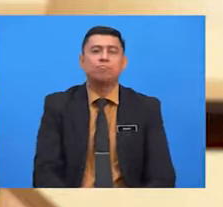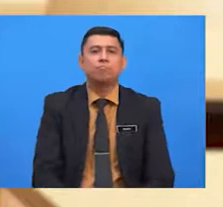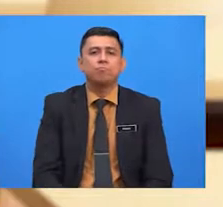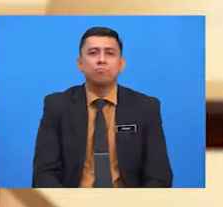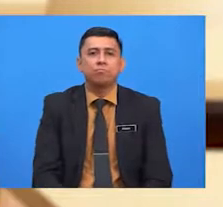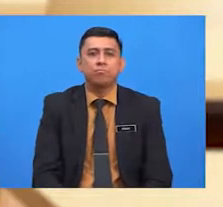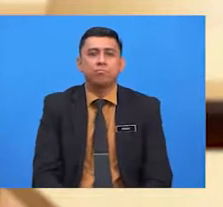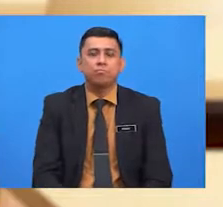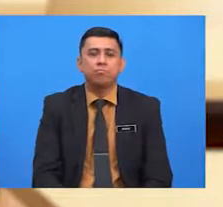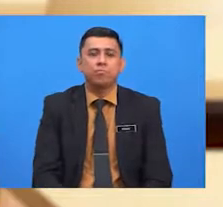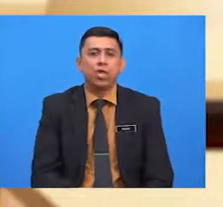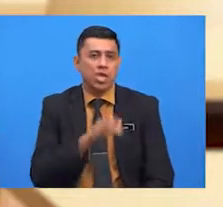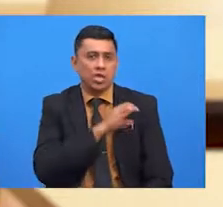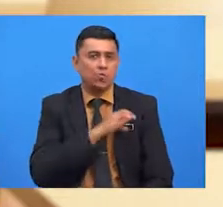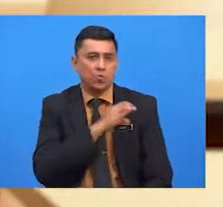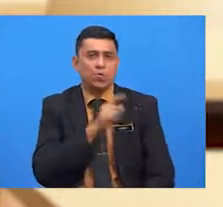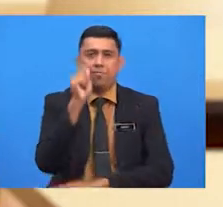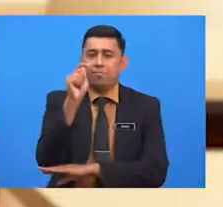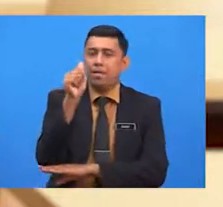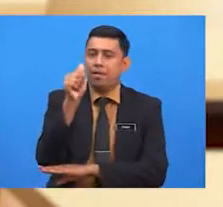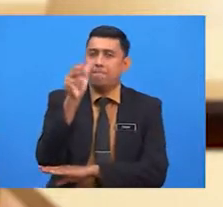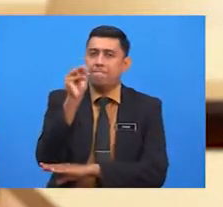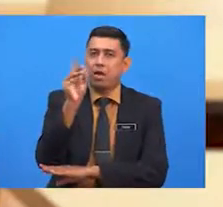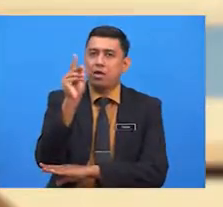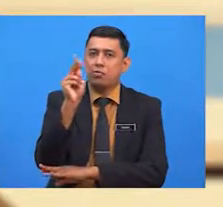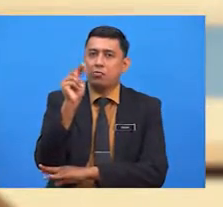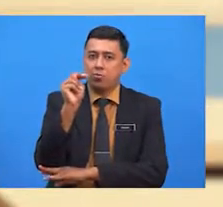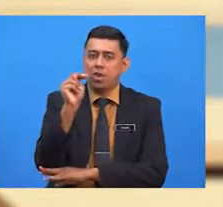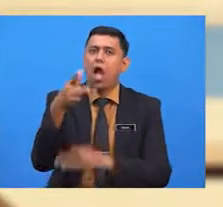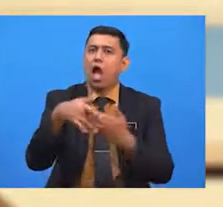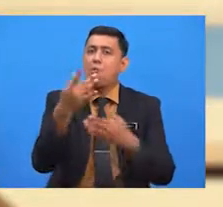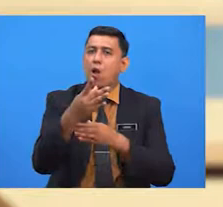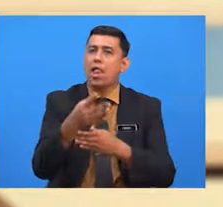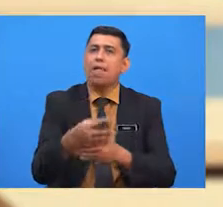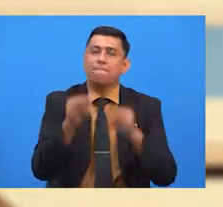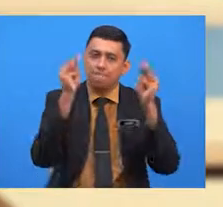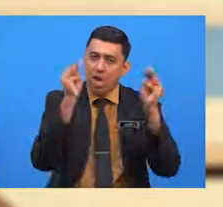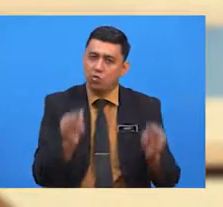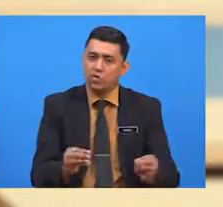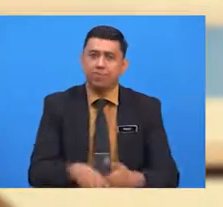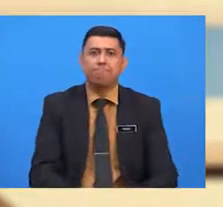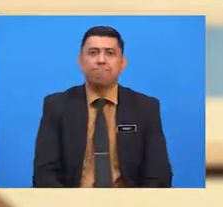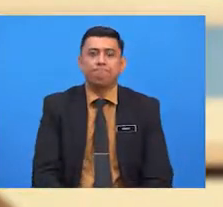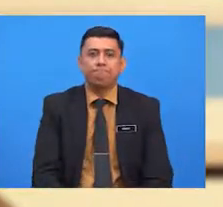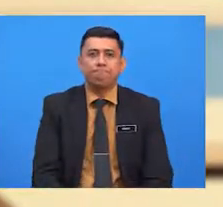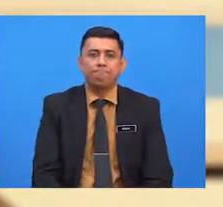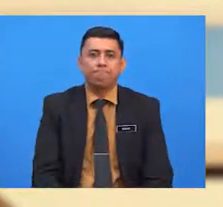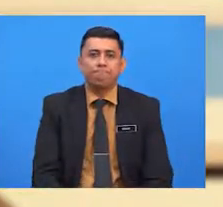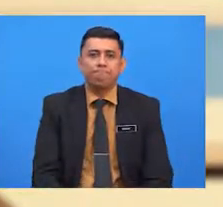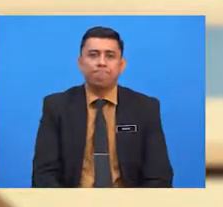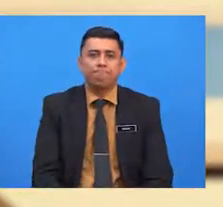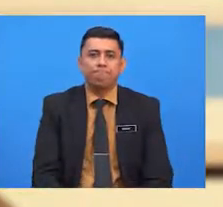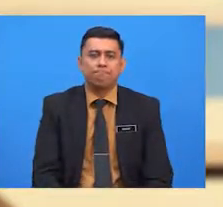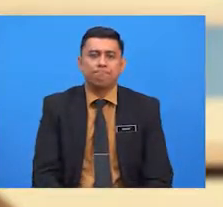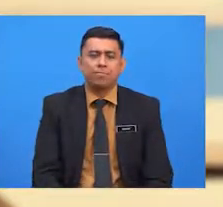iaitu ciri-ciri tamadun awal dunia. Ciri-ciri tamadun awal dunia